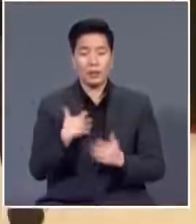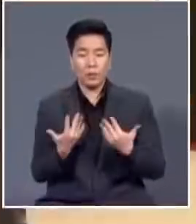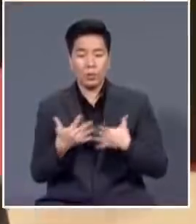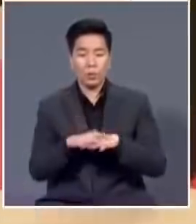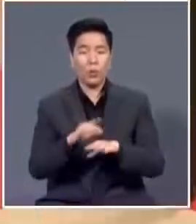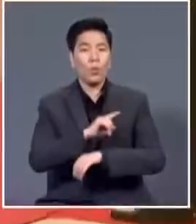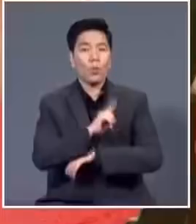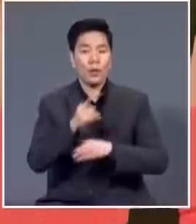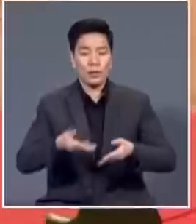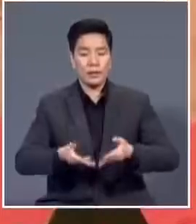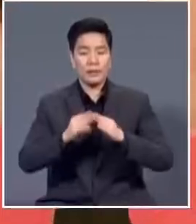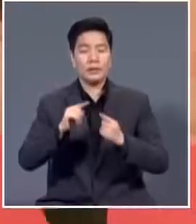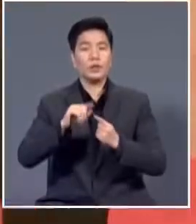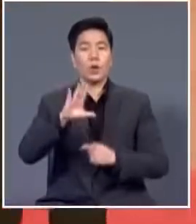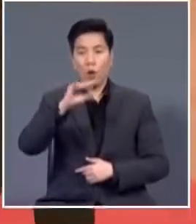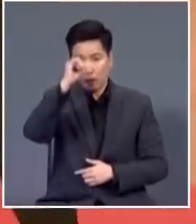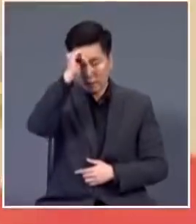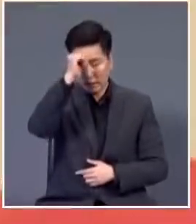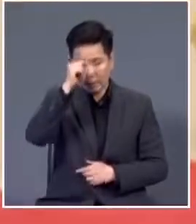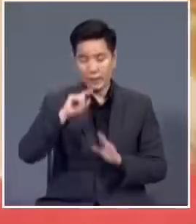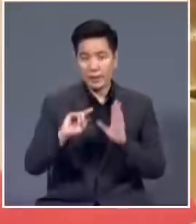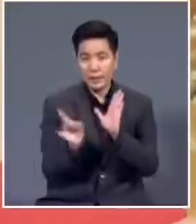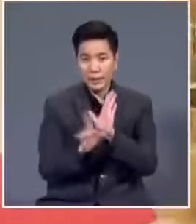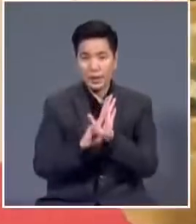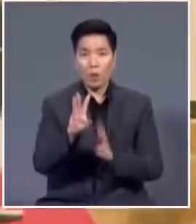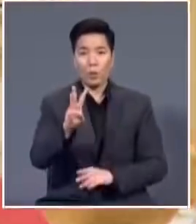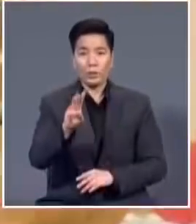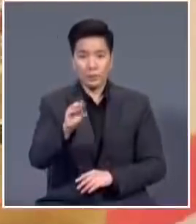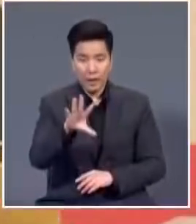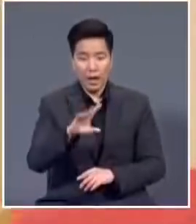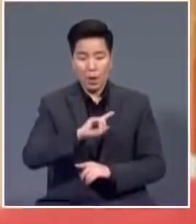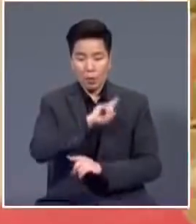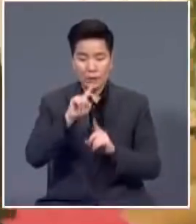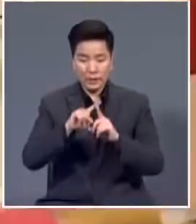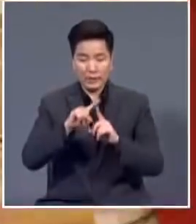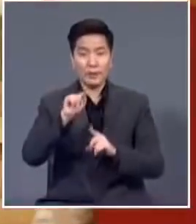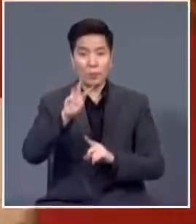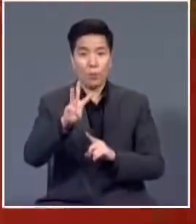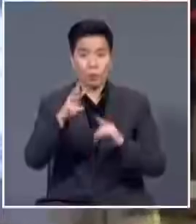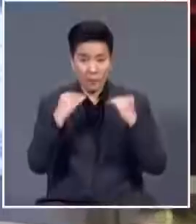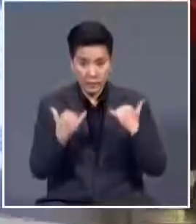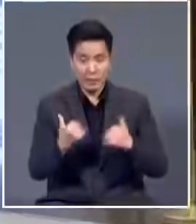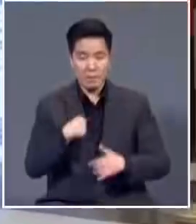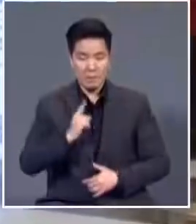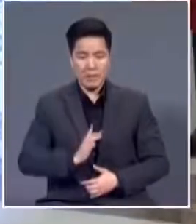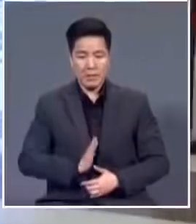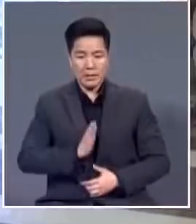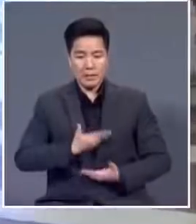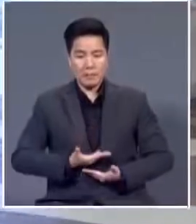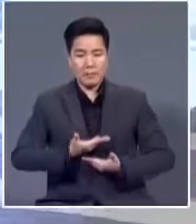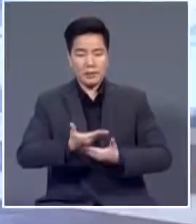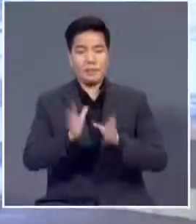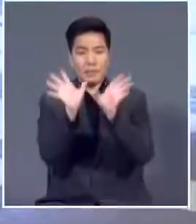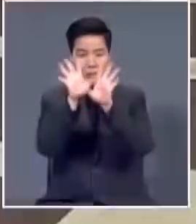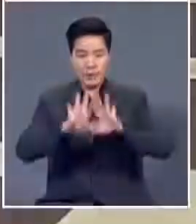วันสัมมนาสาธารณรัฐอินเดียครั้งที่69ในวันที่26มกราคมนี้ในฐานะแขกเกียรติยศร่วมกับผู้นำอาเซียน